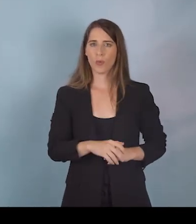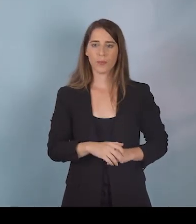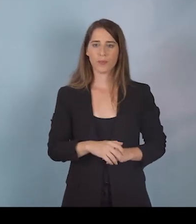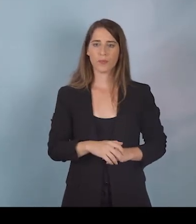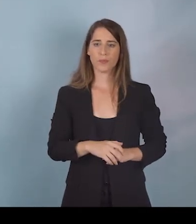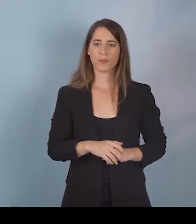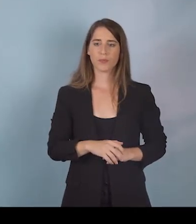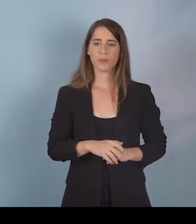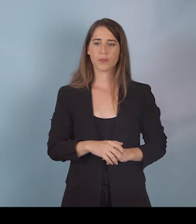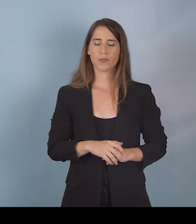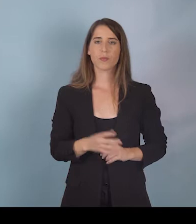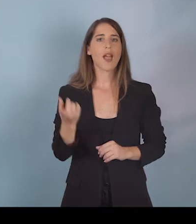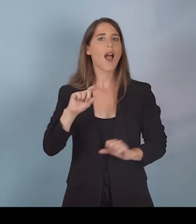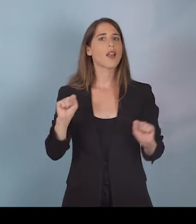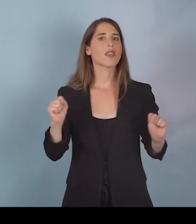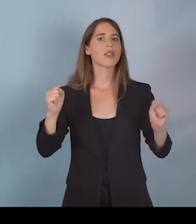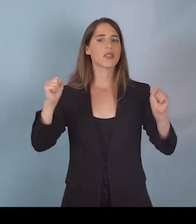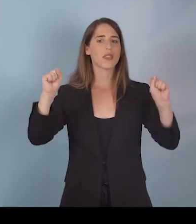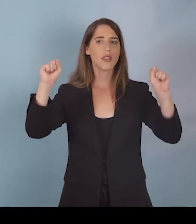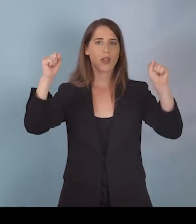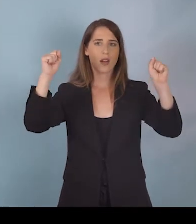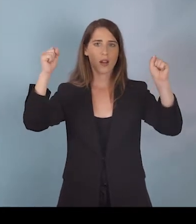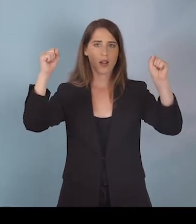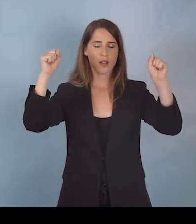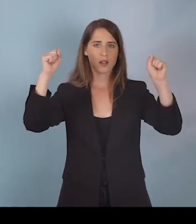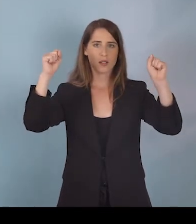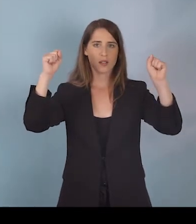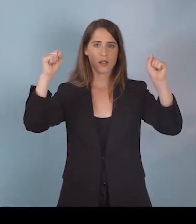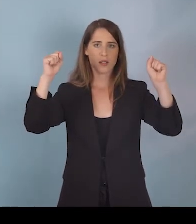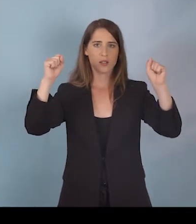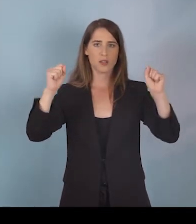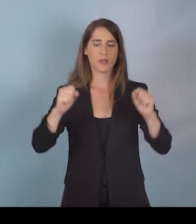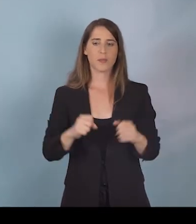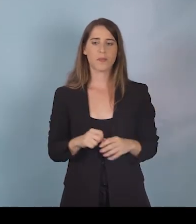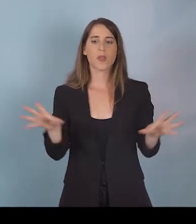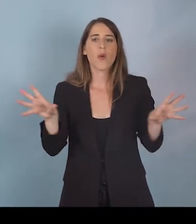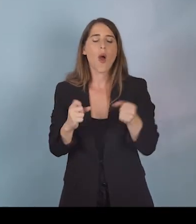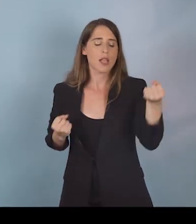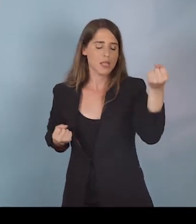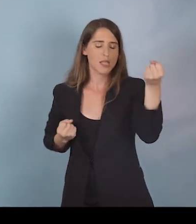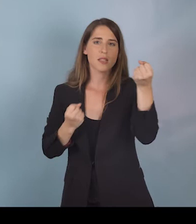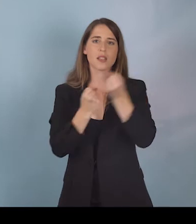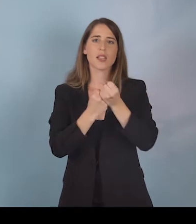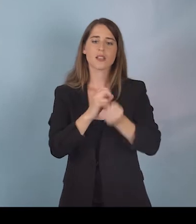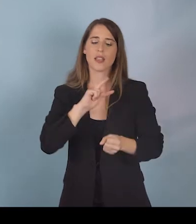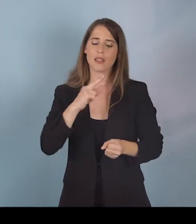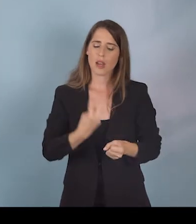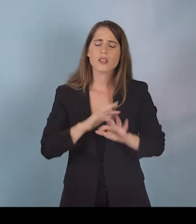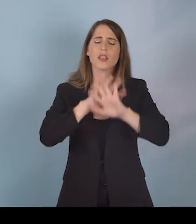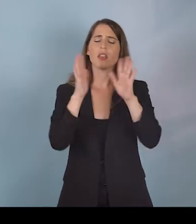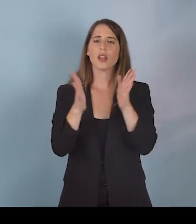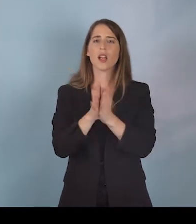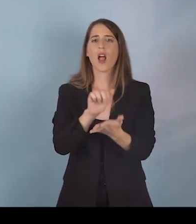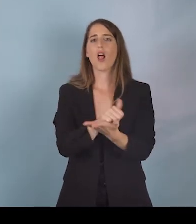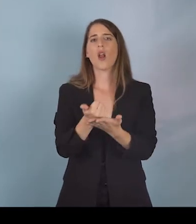Επίσης, μία άλλη δράση που κάναμε και ήταν η στήριξη τρανς και γενικότερα ΛΟΑΤΚΙ